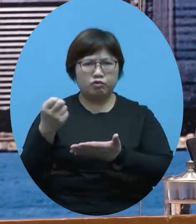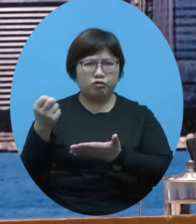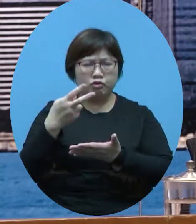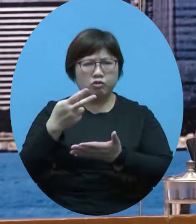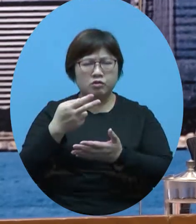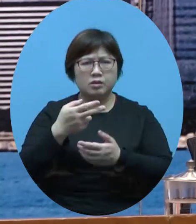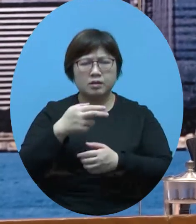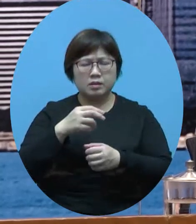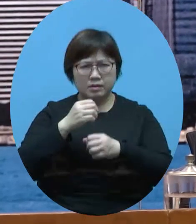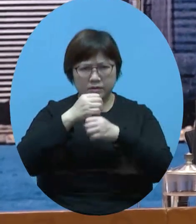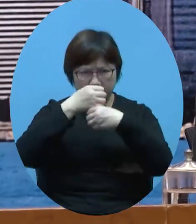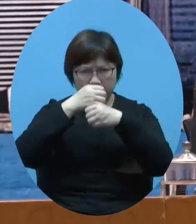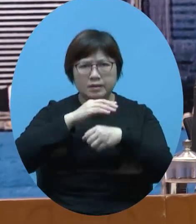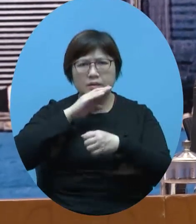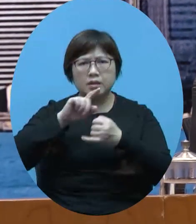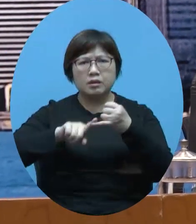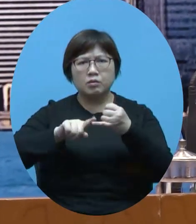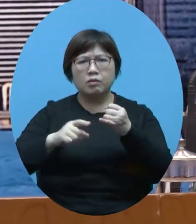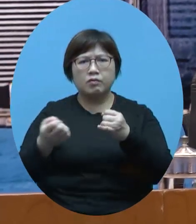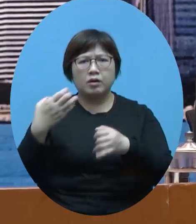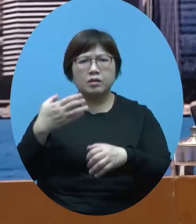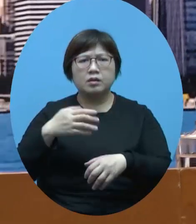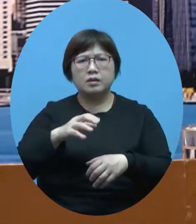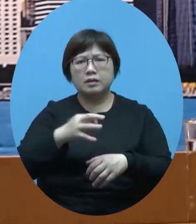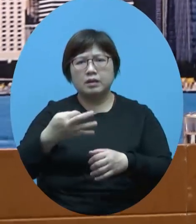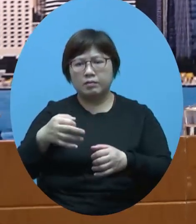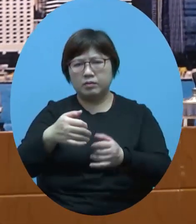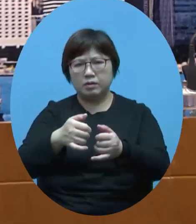下一位，嗰邊前面嗰位男士，第三行呢位，